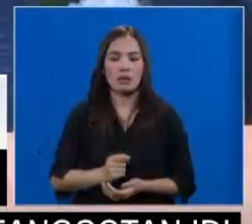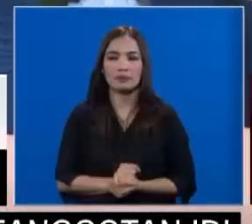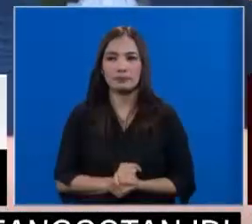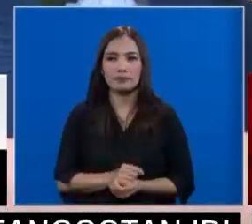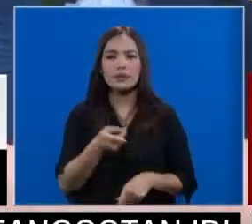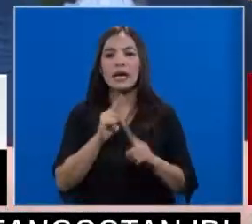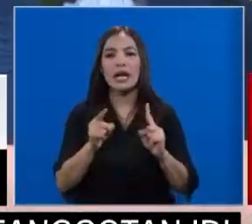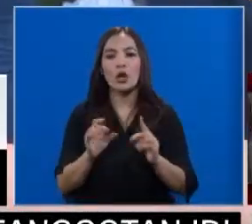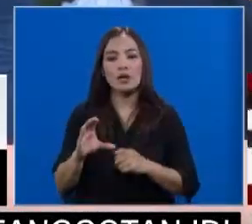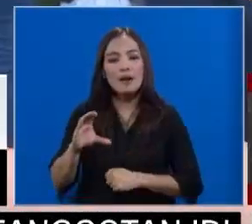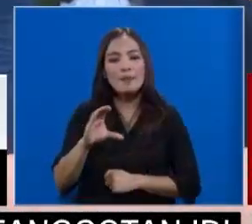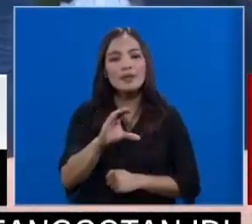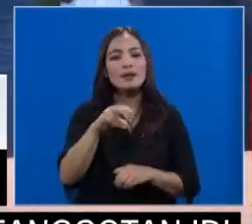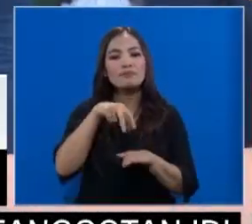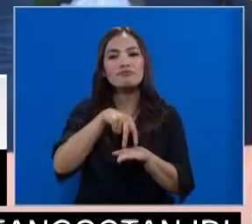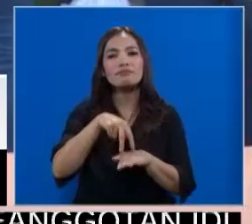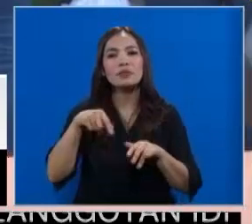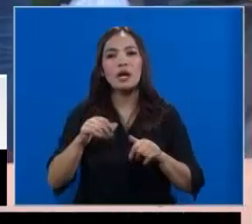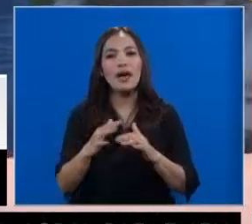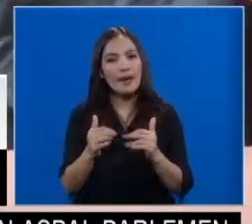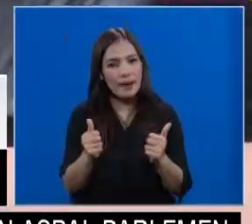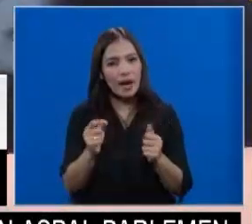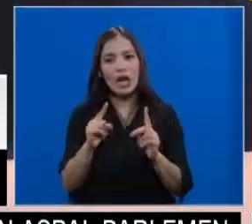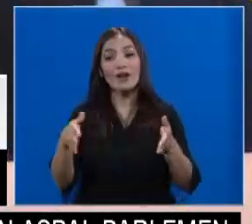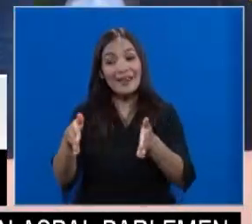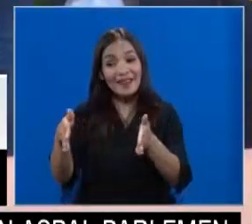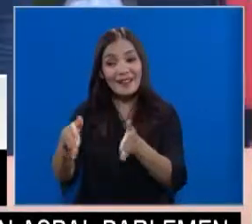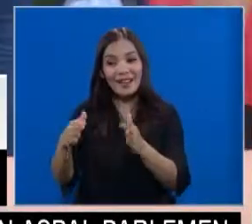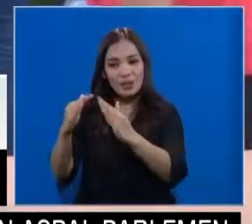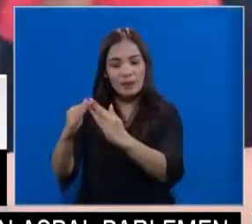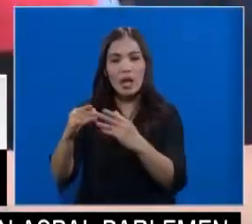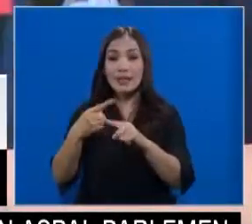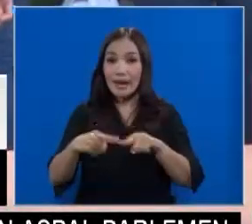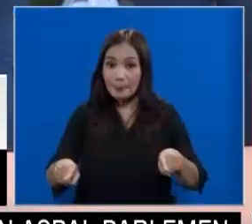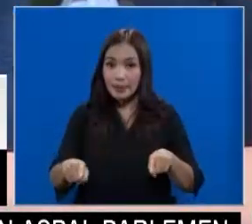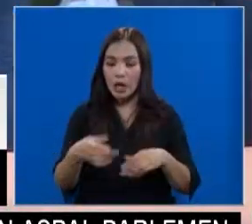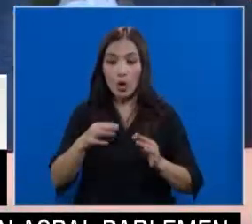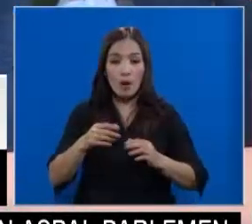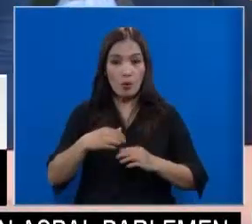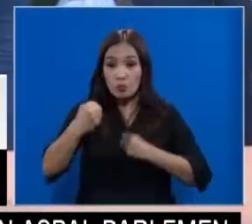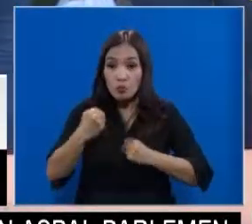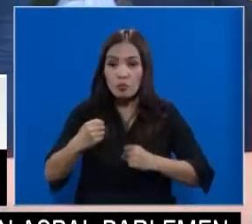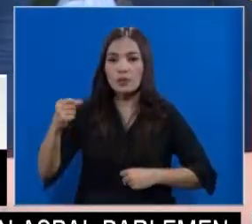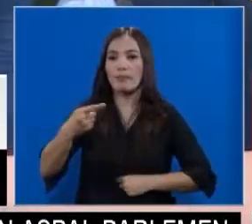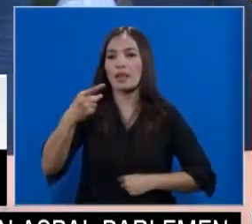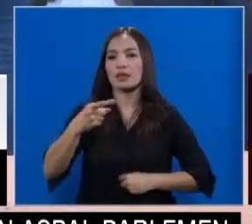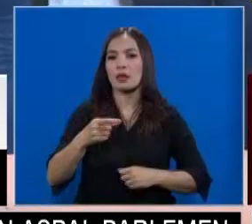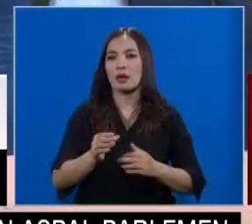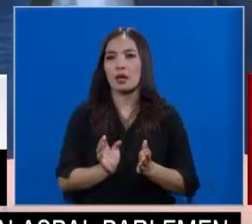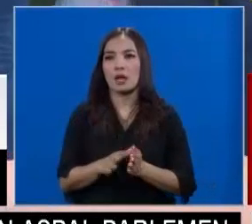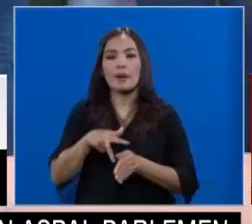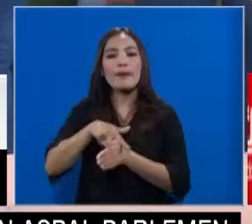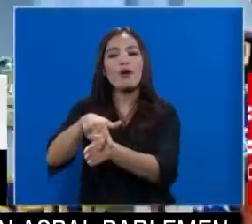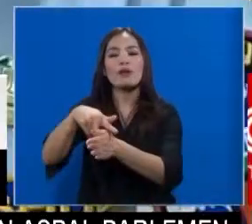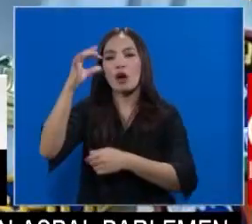beca enak, nyaman, kalau buat yang deket-deket. Kalau misalkan kalau yang buat buru-buru, lebih baik lagi pakai ojek online